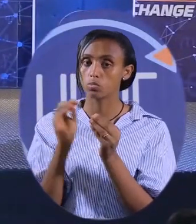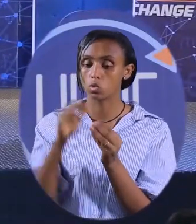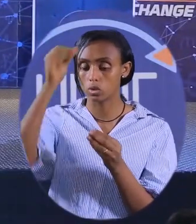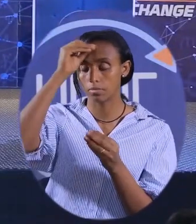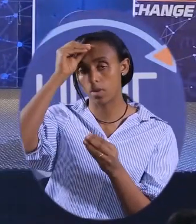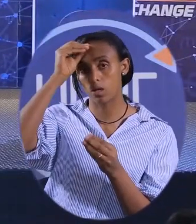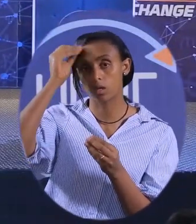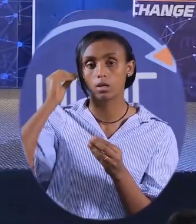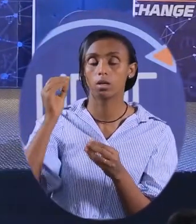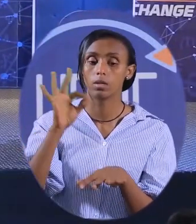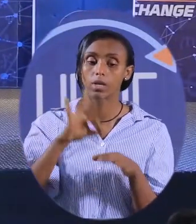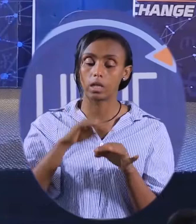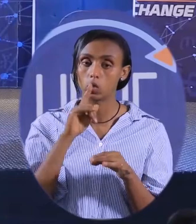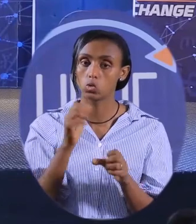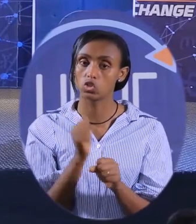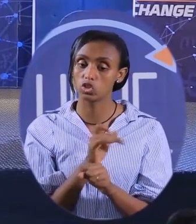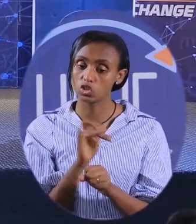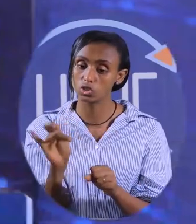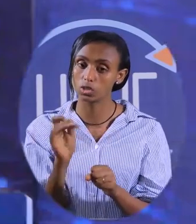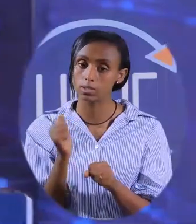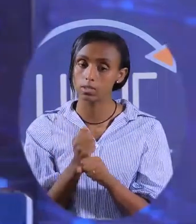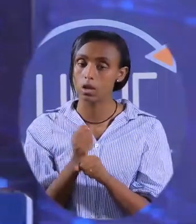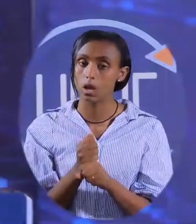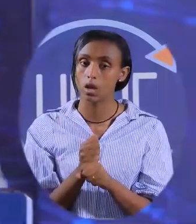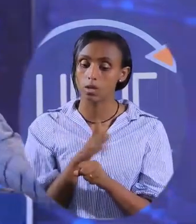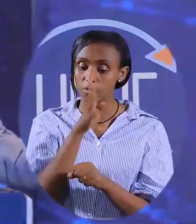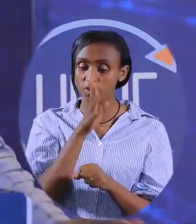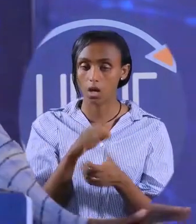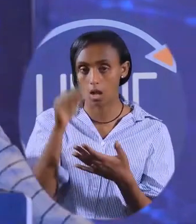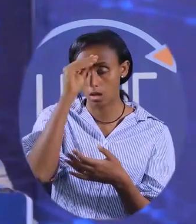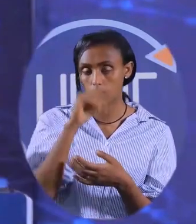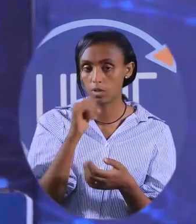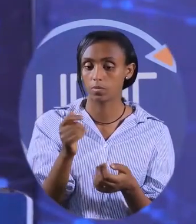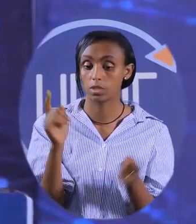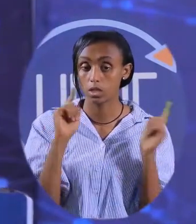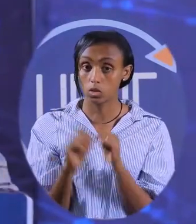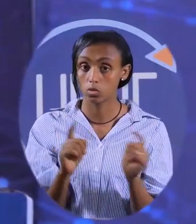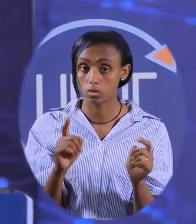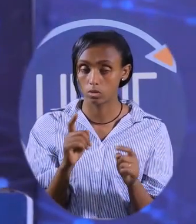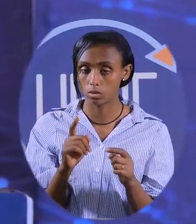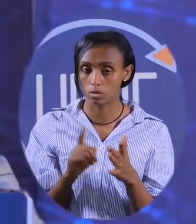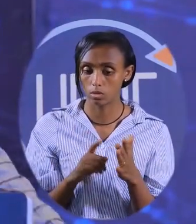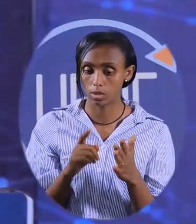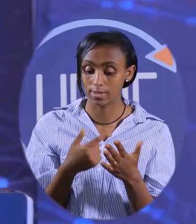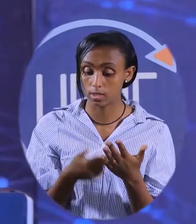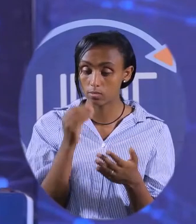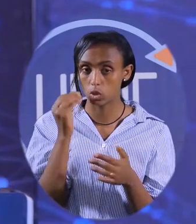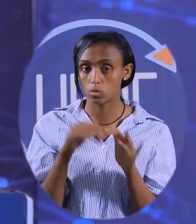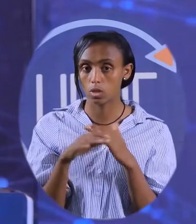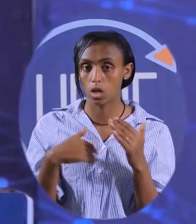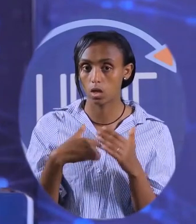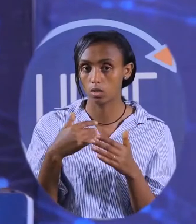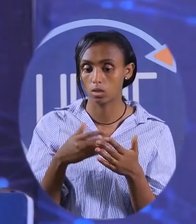ስንማር ለመቀጠር ነው እንጂ ስራ ለመፍጠር አልተማርንም። ይሄን ከተሳሳት ቃሉን ነው አርሙኝ። እዚህ ቤት ያላችሁት